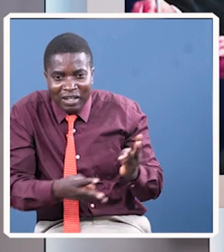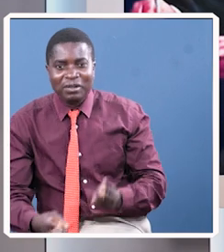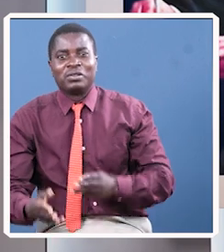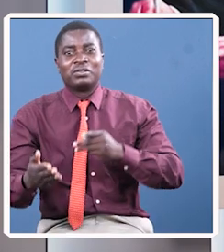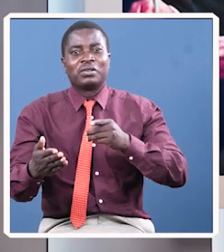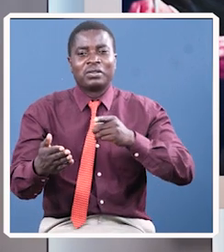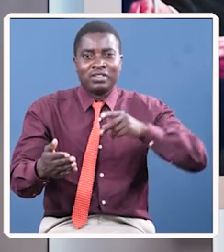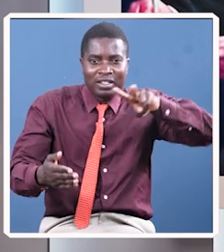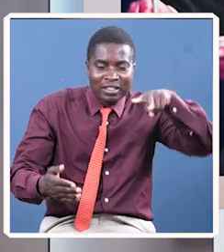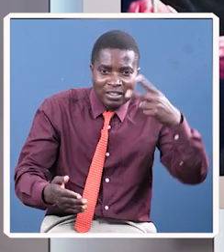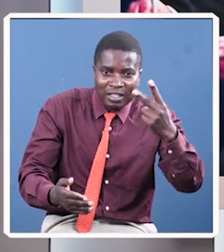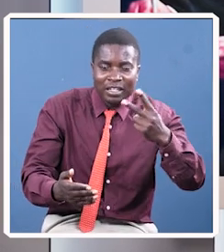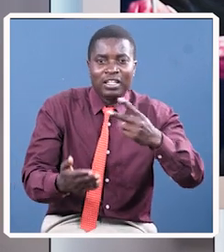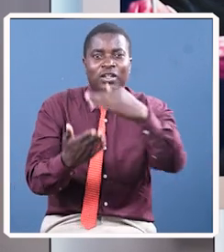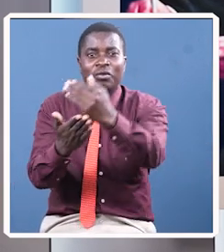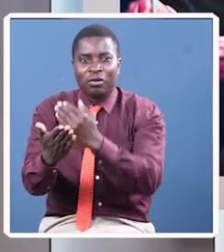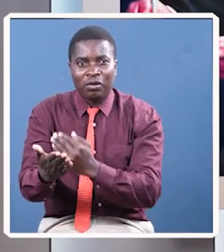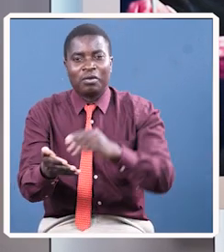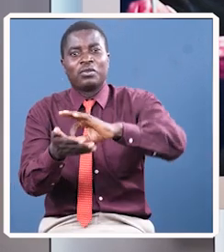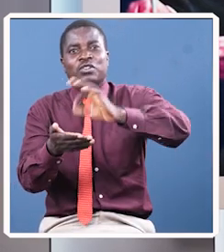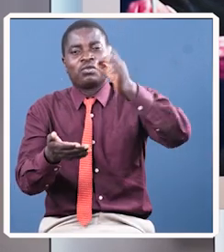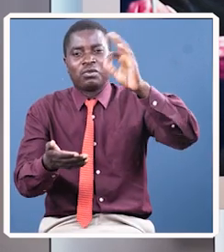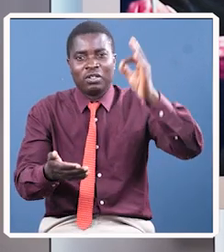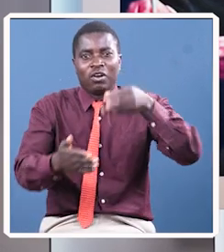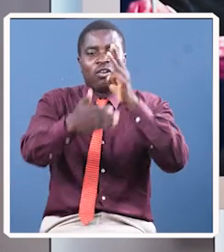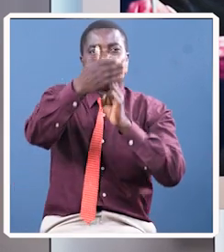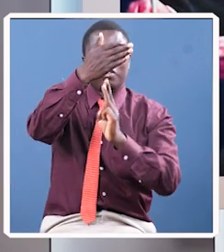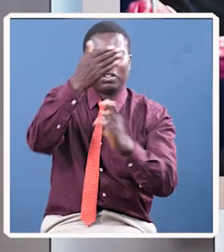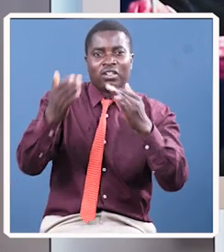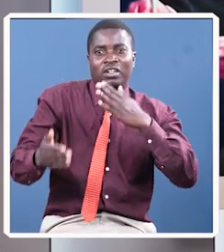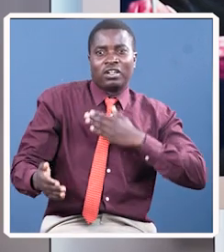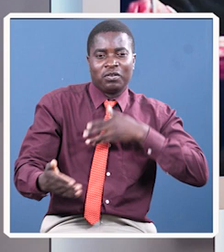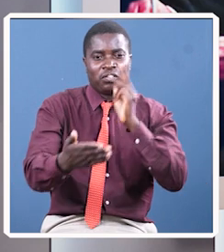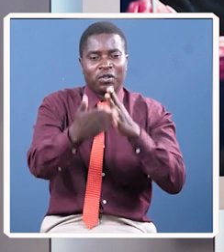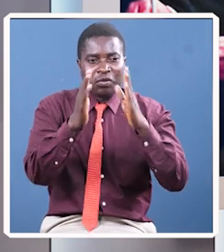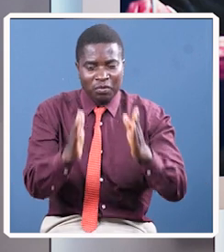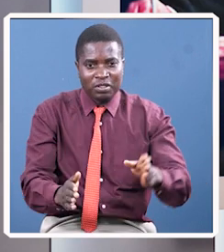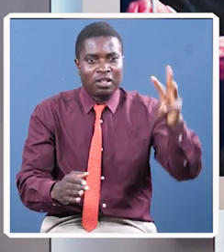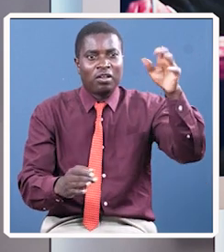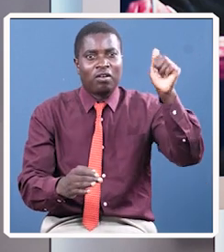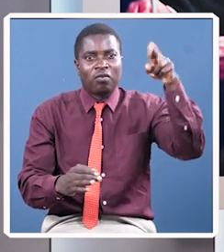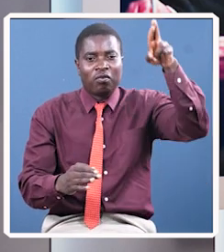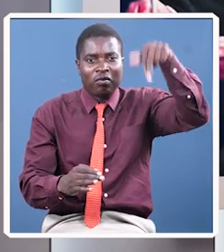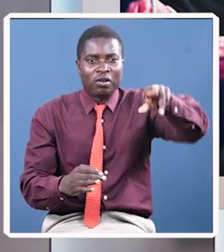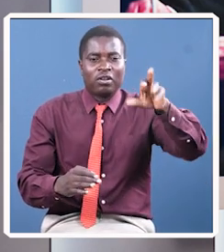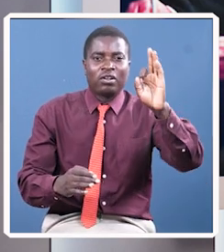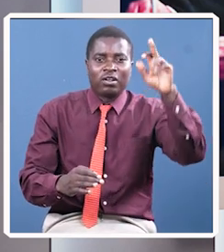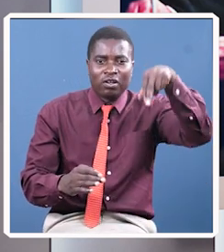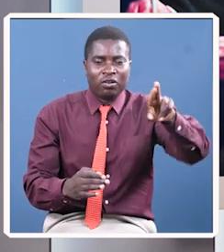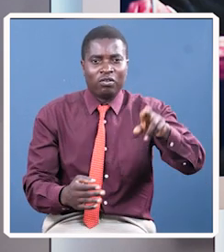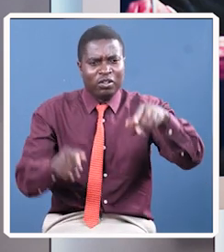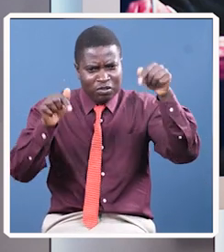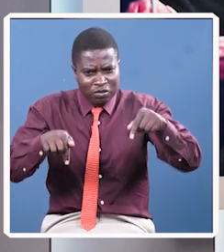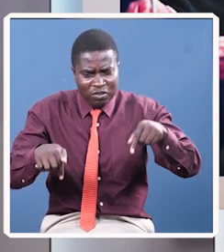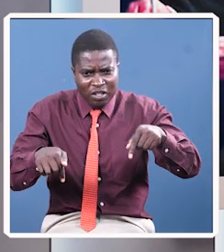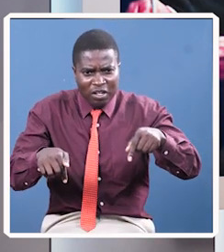kuchingamidzai zvakare pachirongwa The Spirit of Prophets. I'm your host, Evangelist Marufu. Zwara